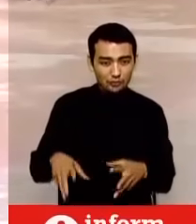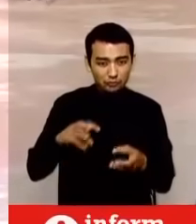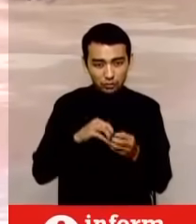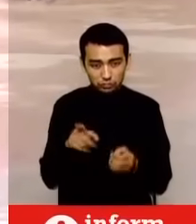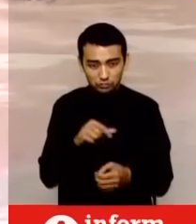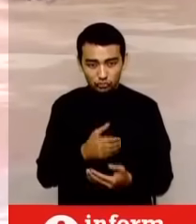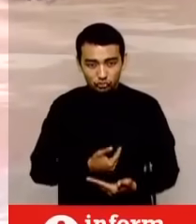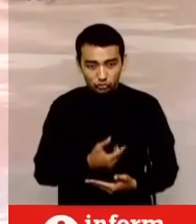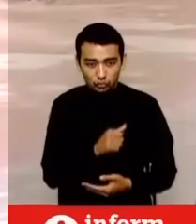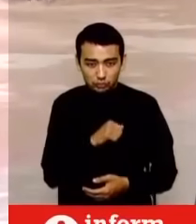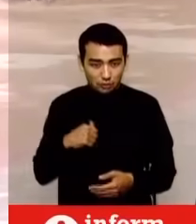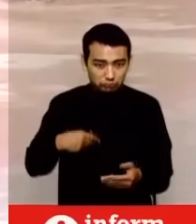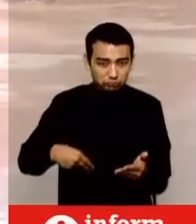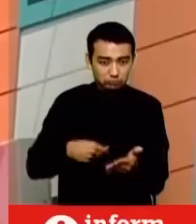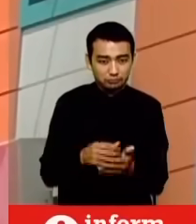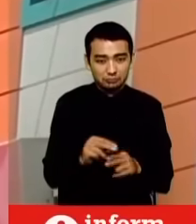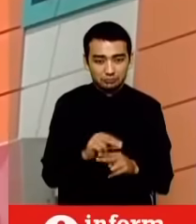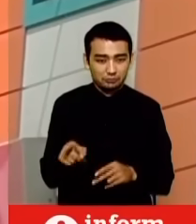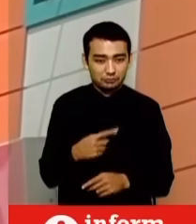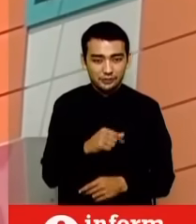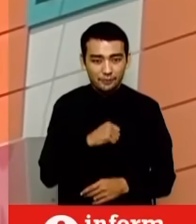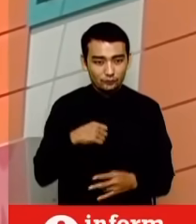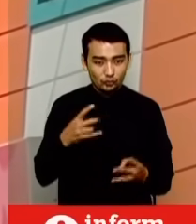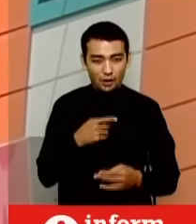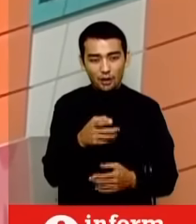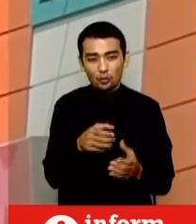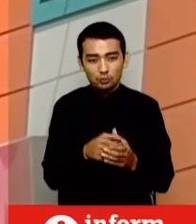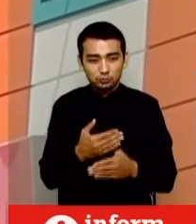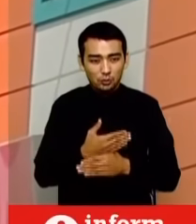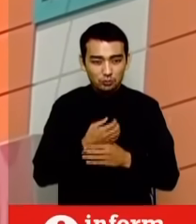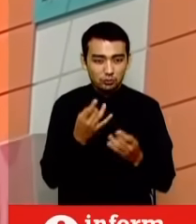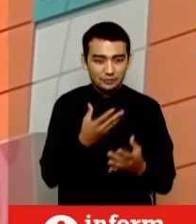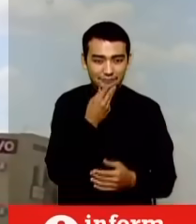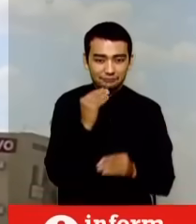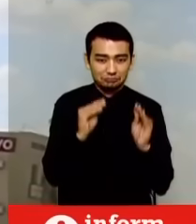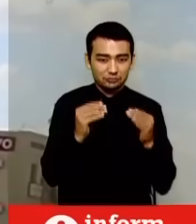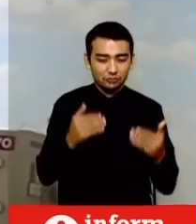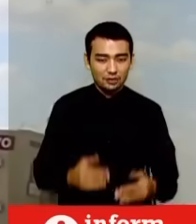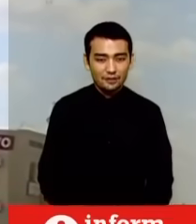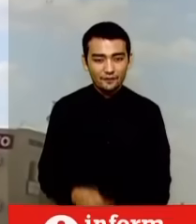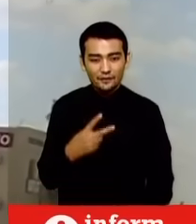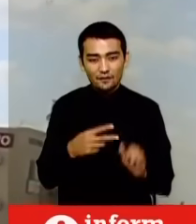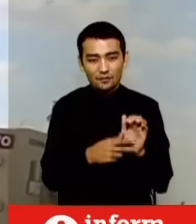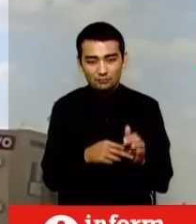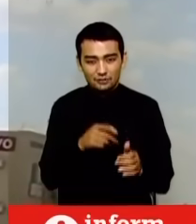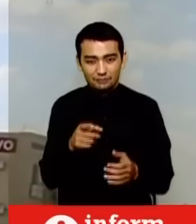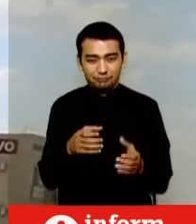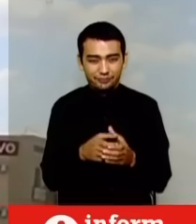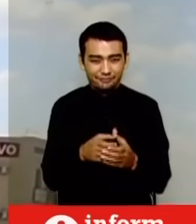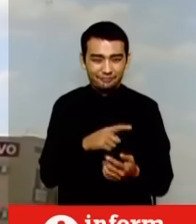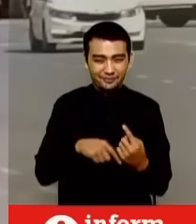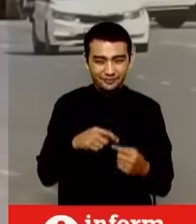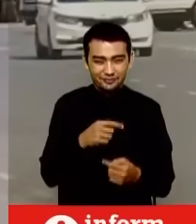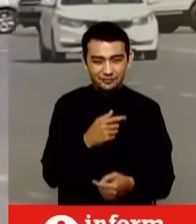өз тұрғындардың өз есебінен жасалатын жұмыстар ғой. Айта кетейік, ескірген 28 көп қабатты үйдің сыртын қаптауға жеке кәсіпкерлер 1